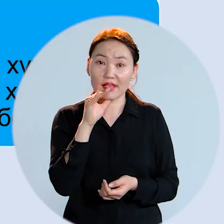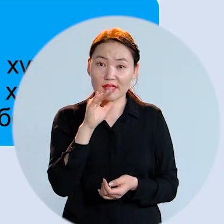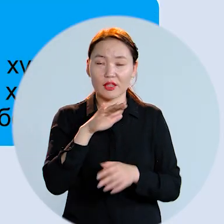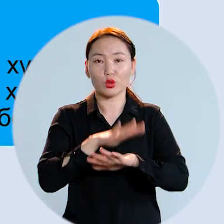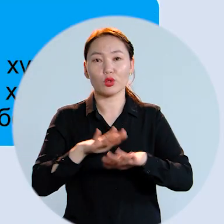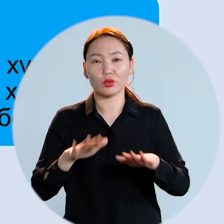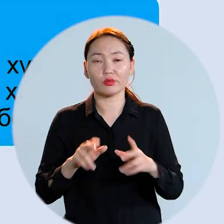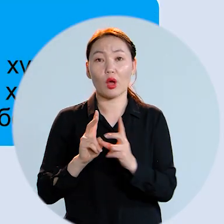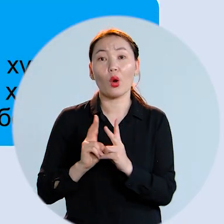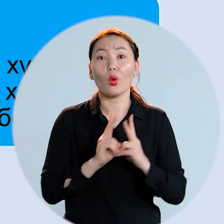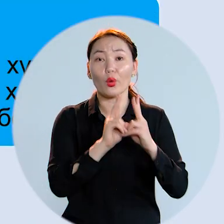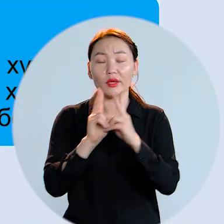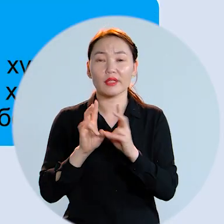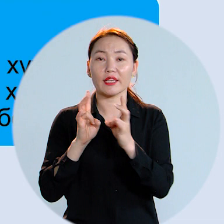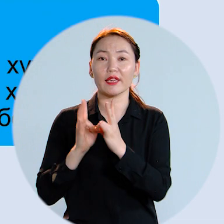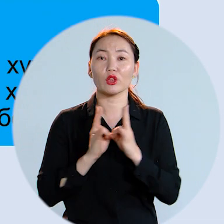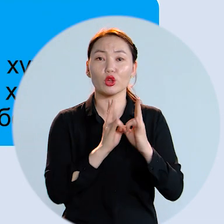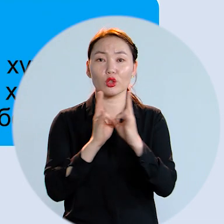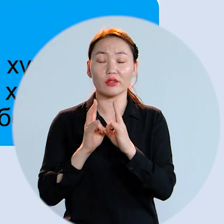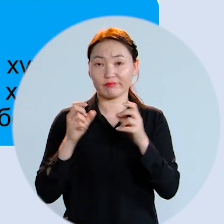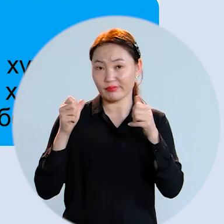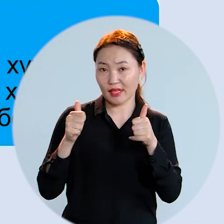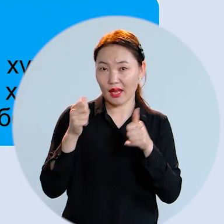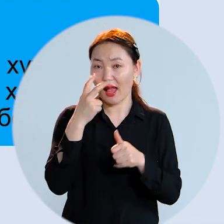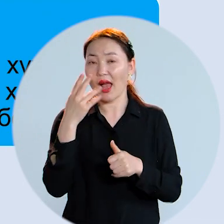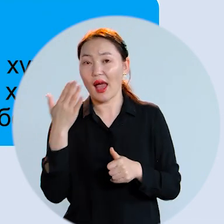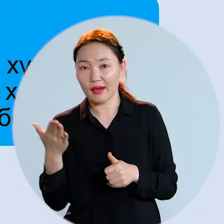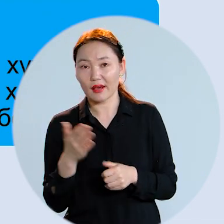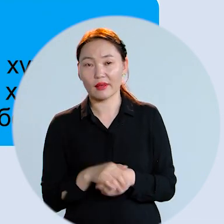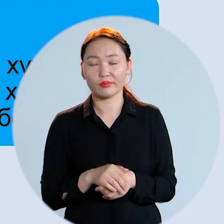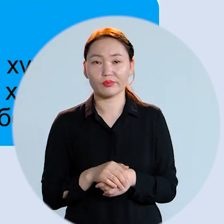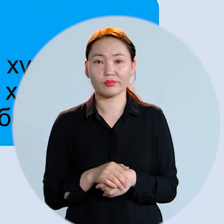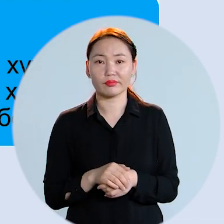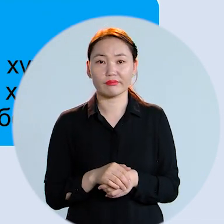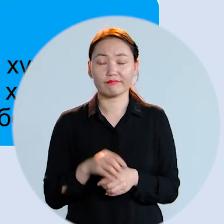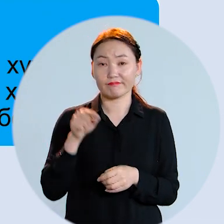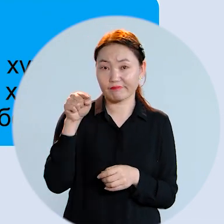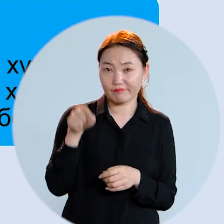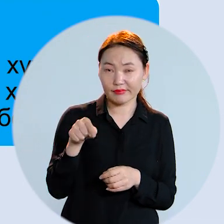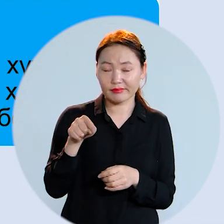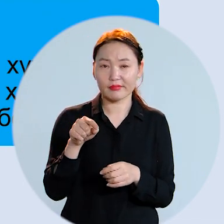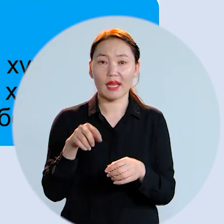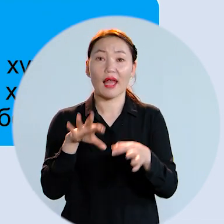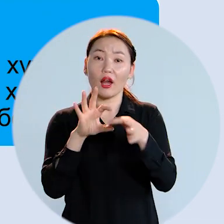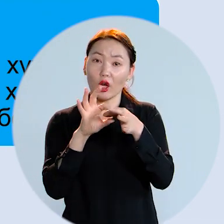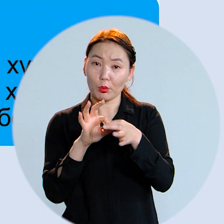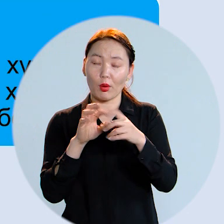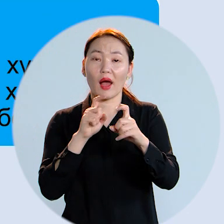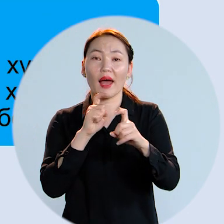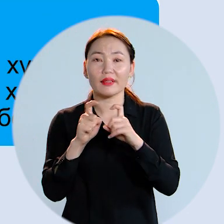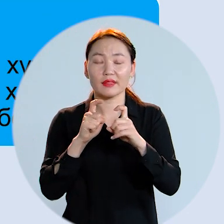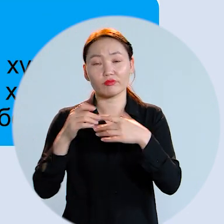хүмүүдээ. За найзын холбоогоо эргэцүүлж үзээрэй. За та энэ үргэл нөхрөлөө цааш нь үргэлжлүүлээд авч